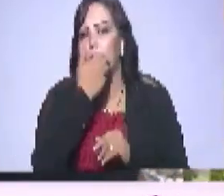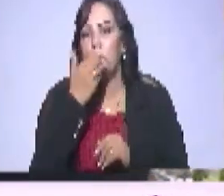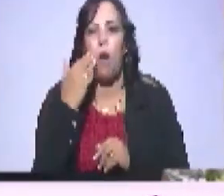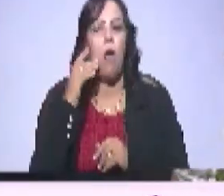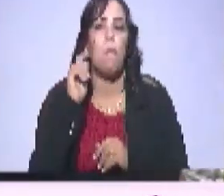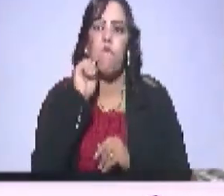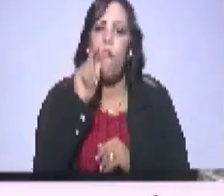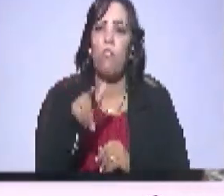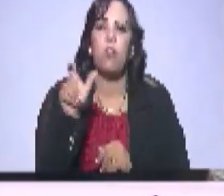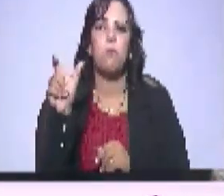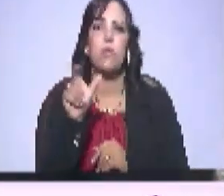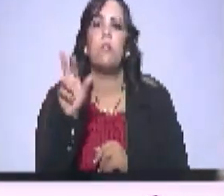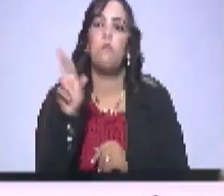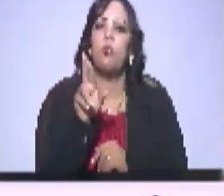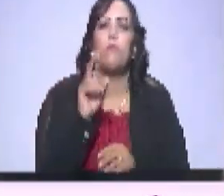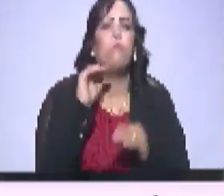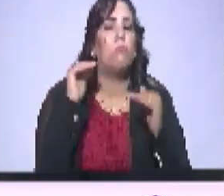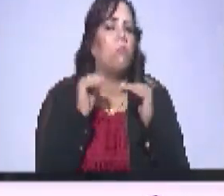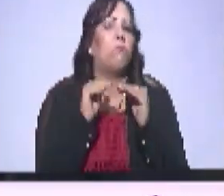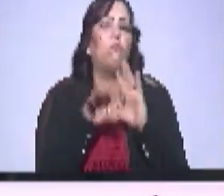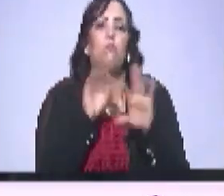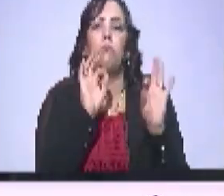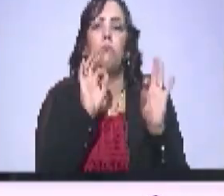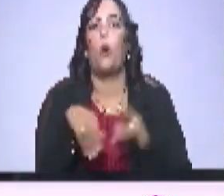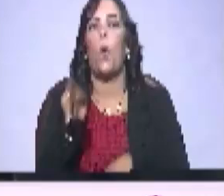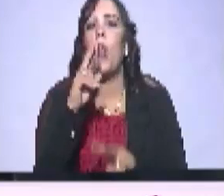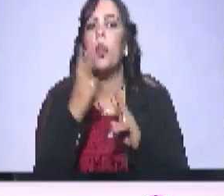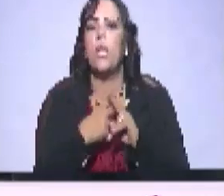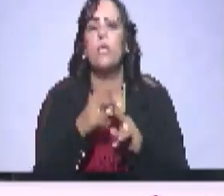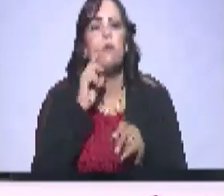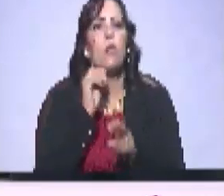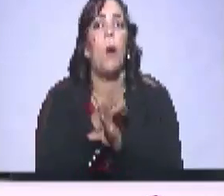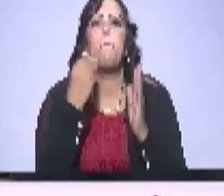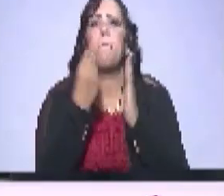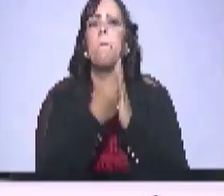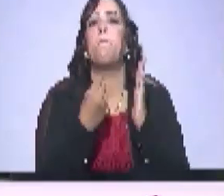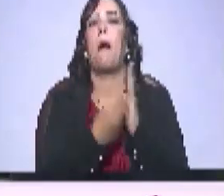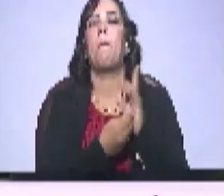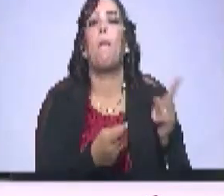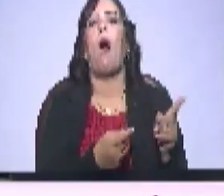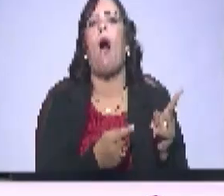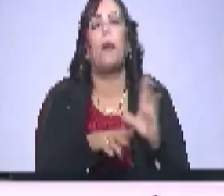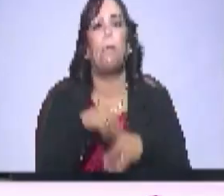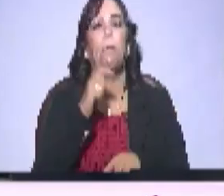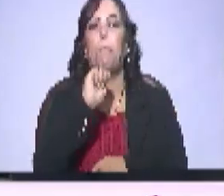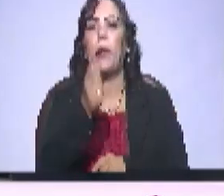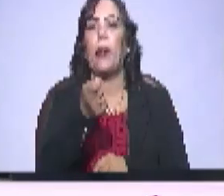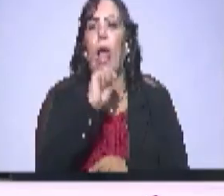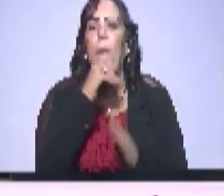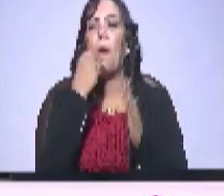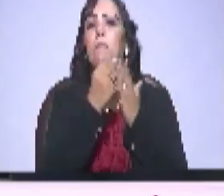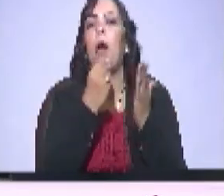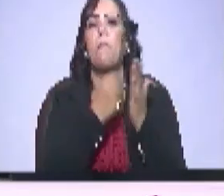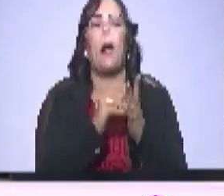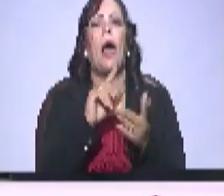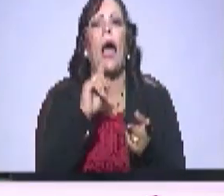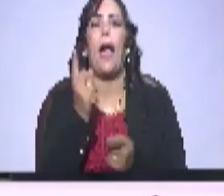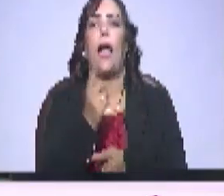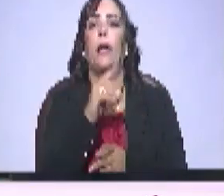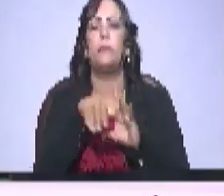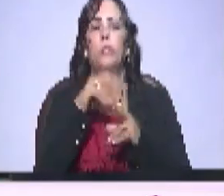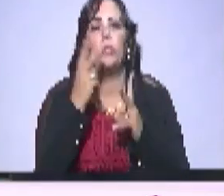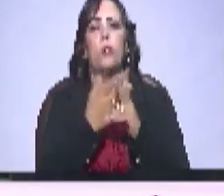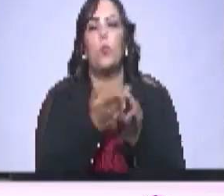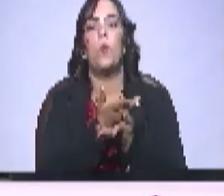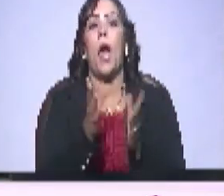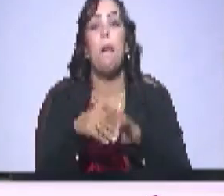مش صايم، المسيحي والمسلم وكل الناس، بنعمل لكل الناس اكل. ده مطبخ، برنامج مطبخ عام لكل الناس، بنتشرف ان